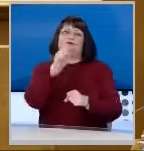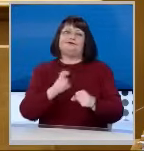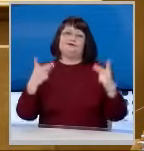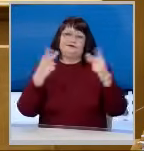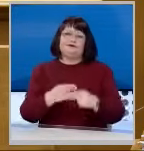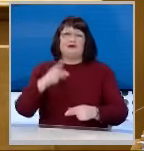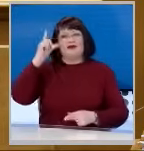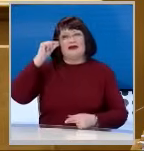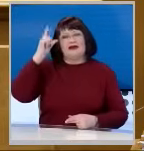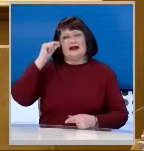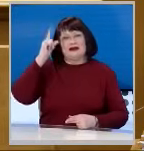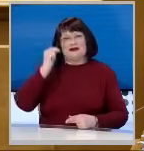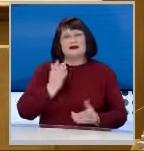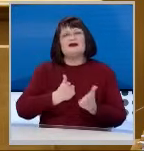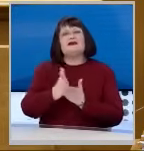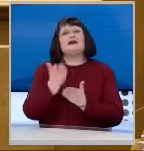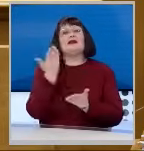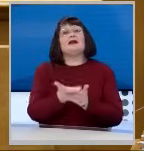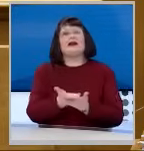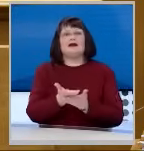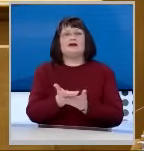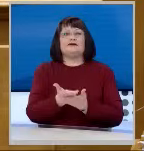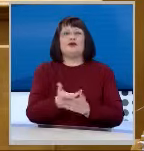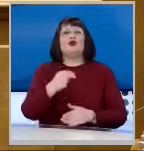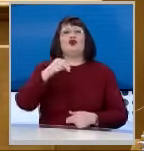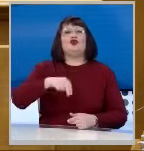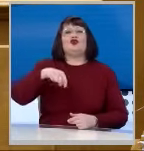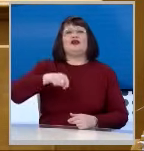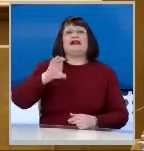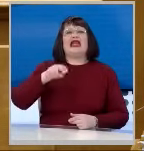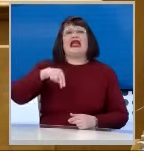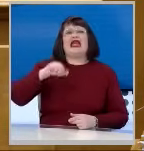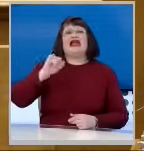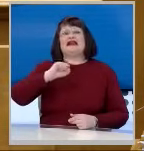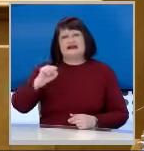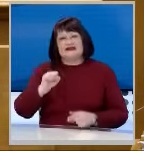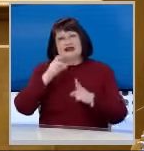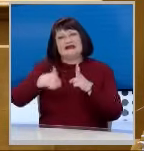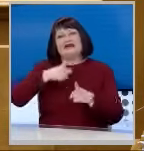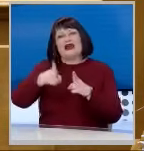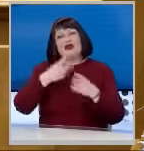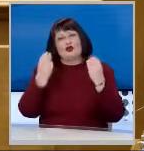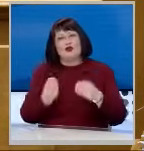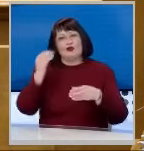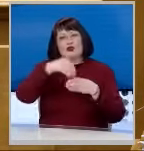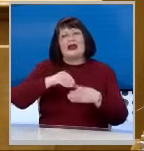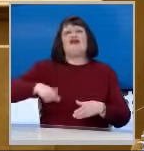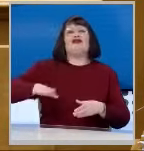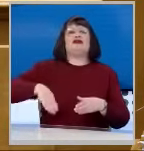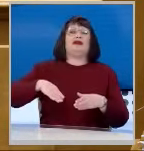φοιτήτριες ζητεί δικαίωση ο ντένης που πήρε το τρένο για καλύτερα και